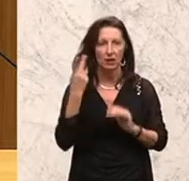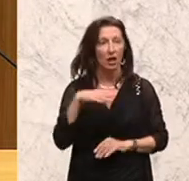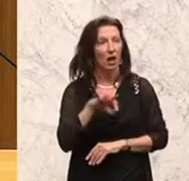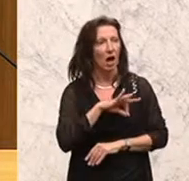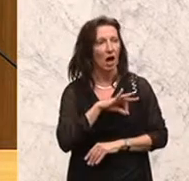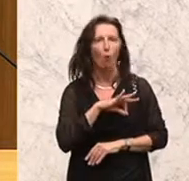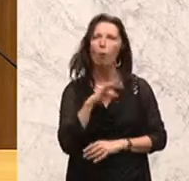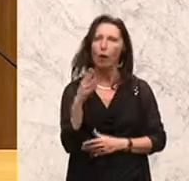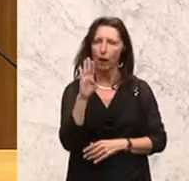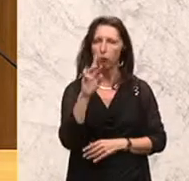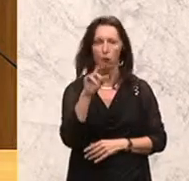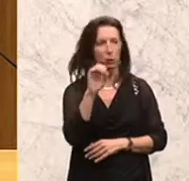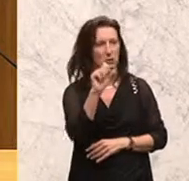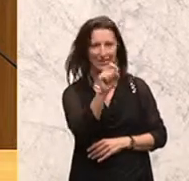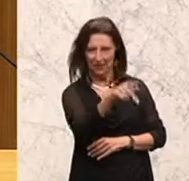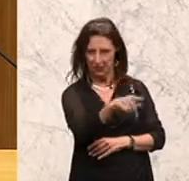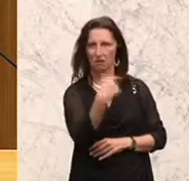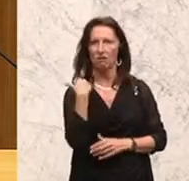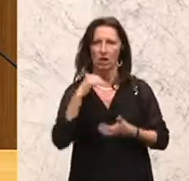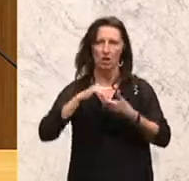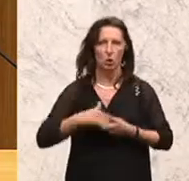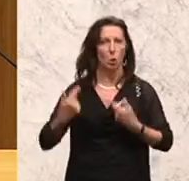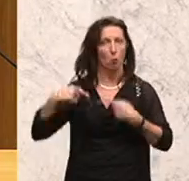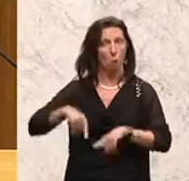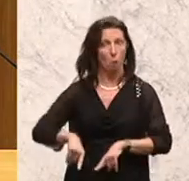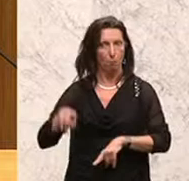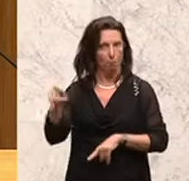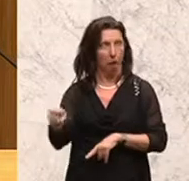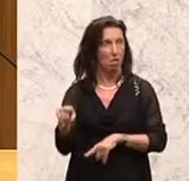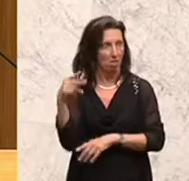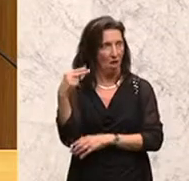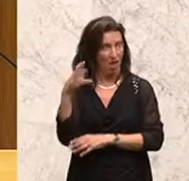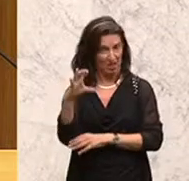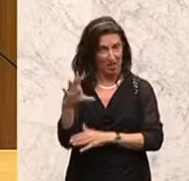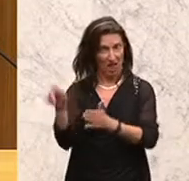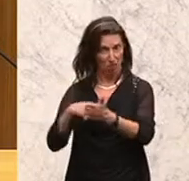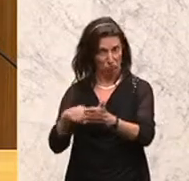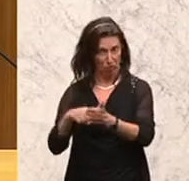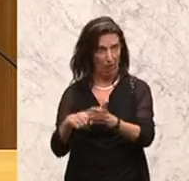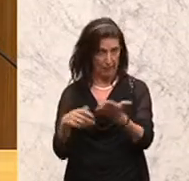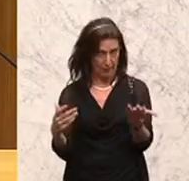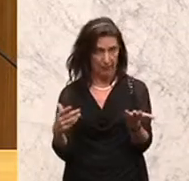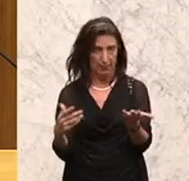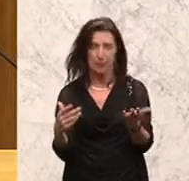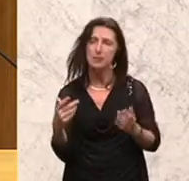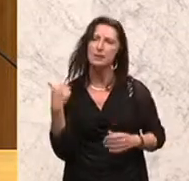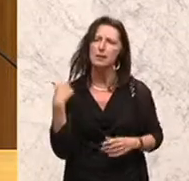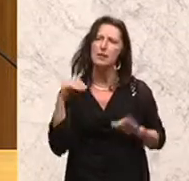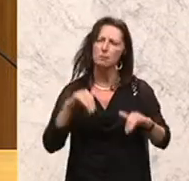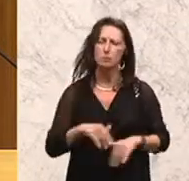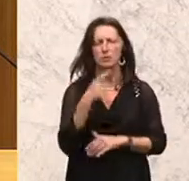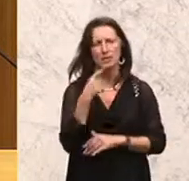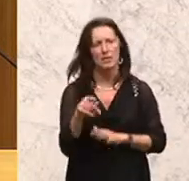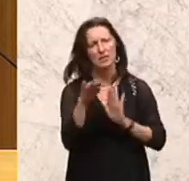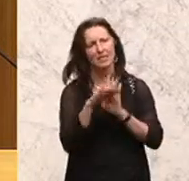hier den Klubobmann Strache berichtigt. Zur Vorgangsweise muss man eines sagen. Es gibt zwei Möglichkeiten, wie man so